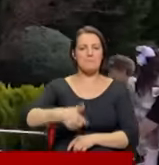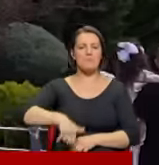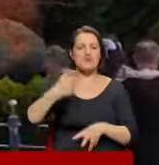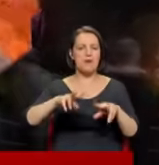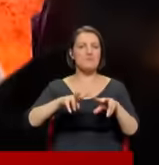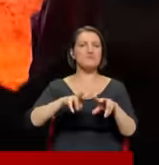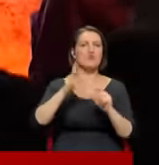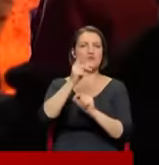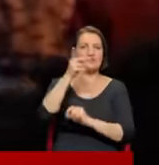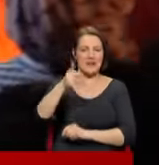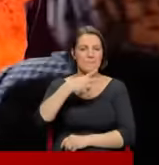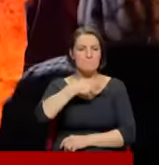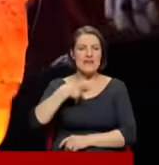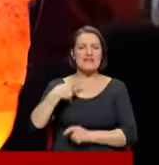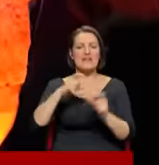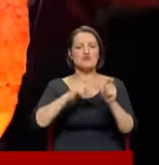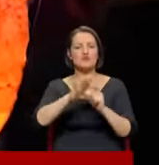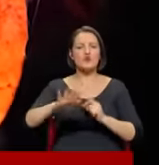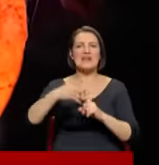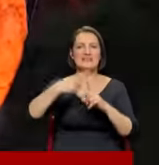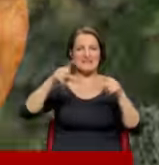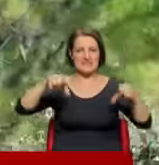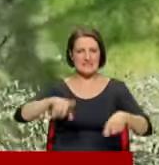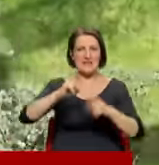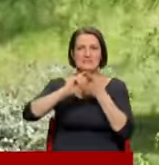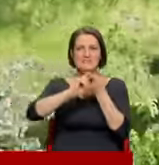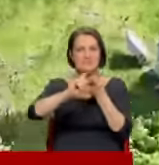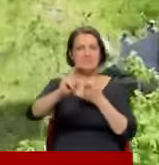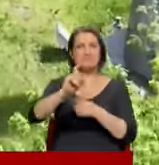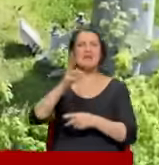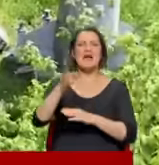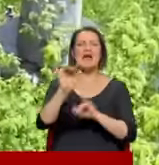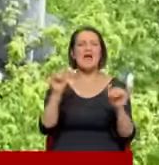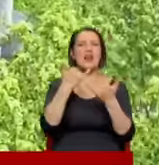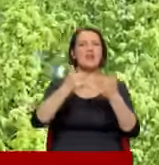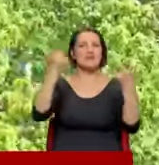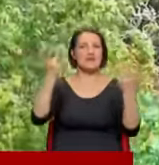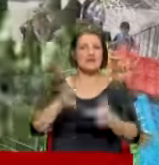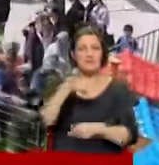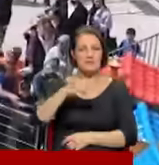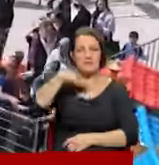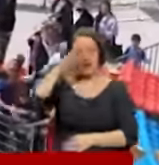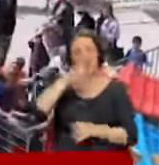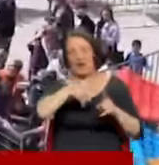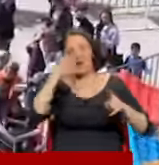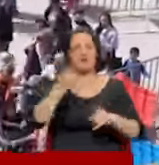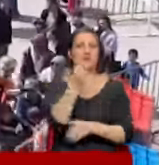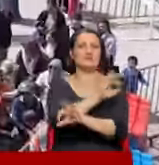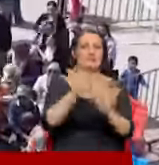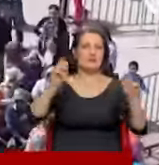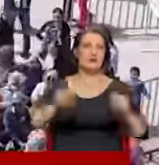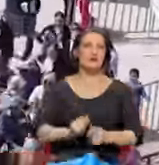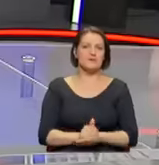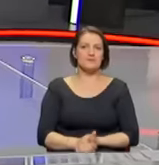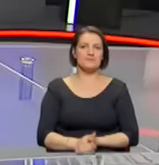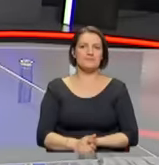Mesut Özarslan, belediye sosyal tesisleri, teleferikleri, akvaryum ve eğlence alanlarını bayram boyunca ücretsiz yaptı.